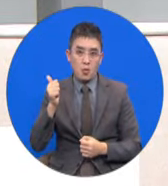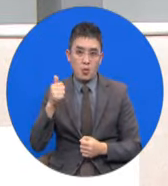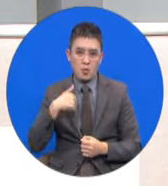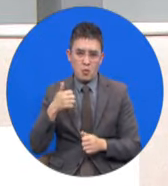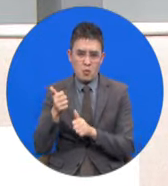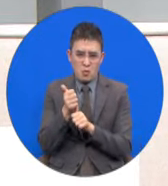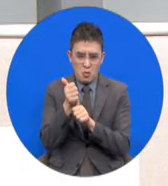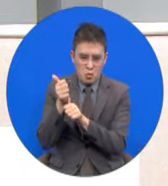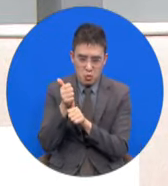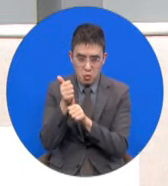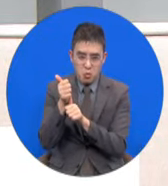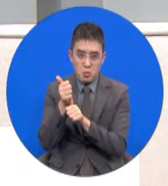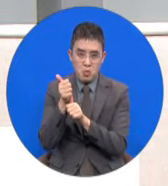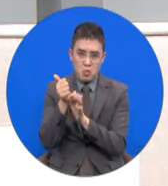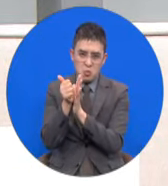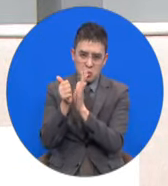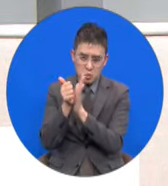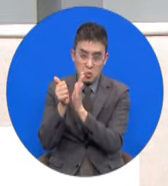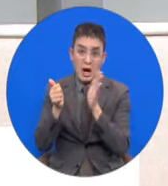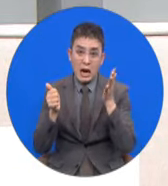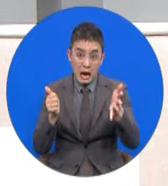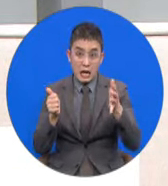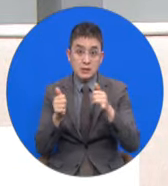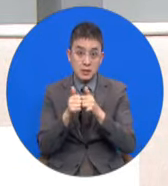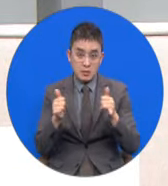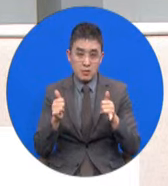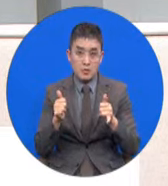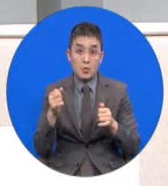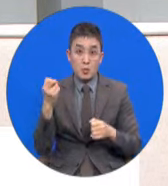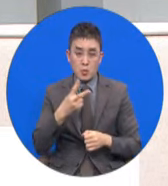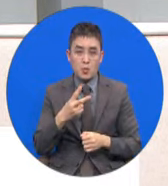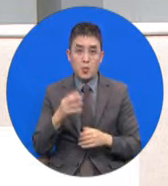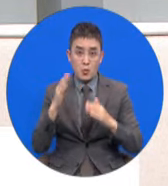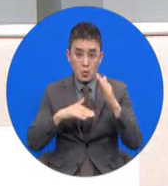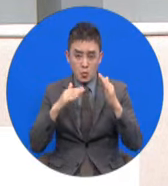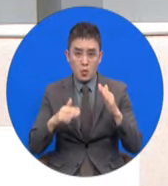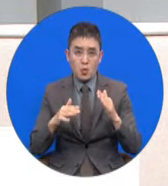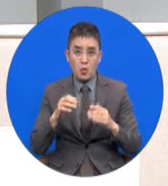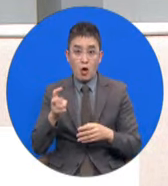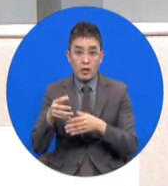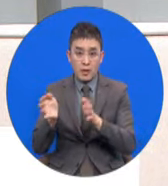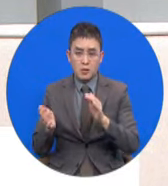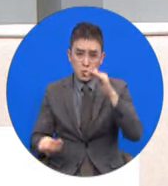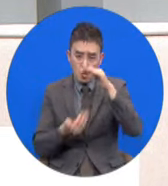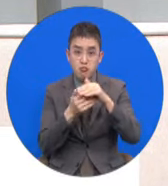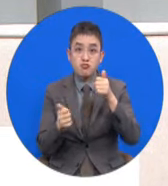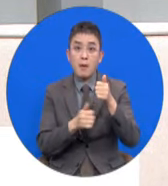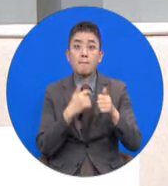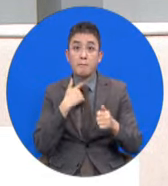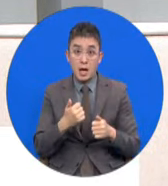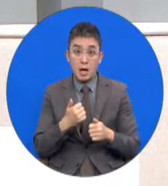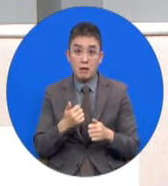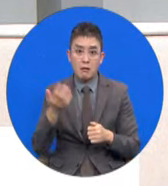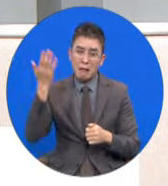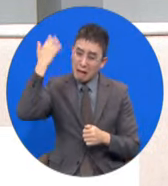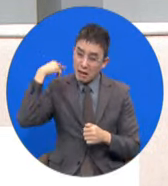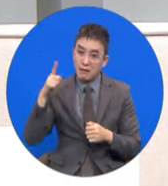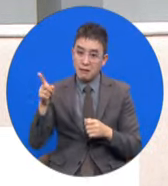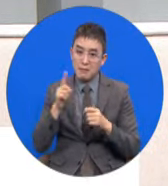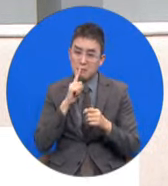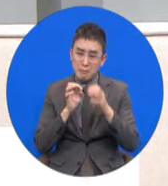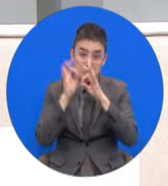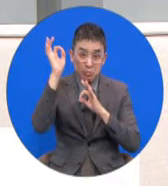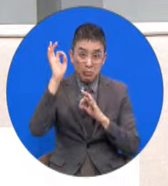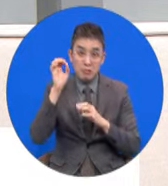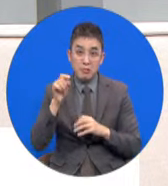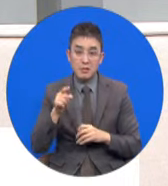하고 공식적으로 여당의 최고위원까지 하지 않았습니까? 그런데 그 자신의 행위로 말미암아 만약에 뭐